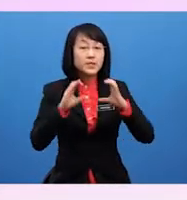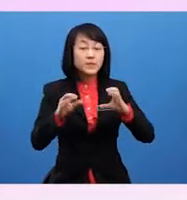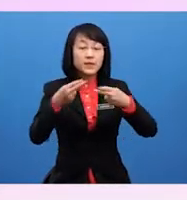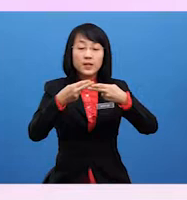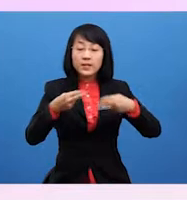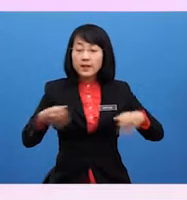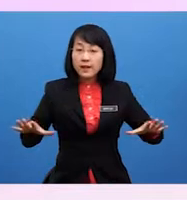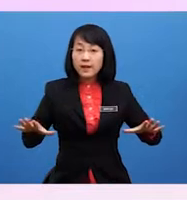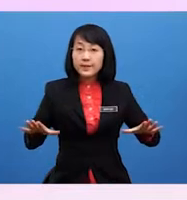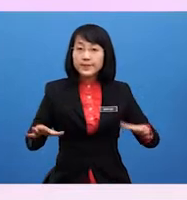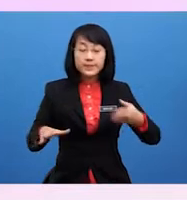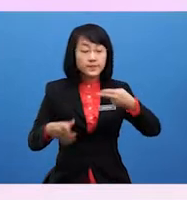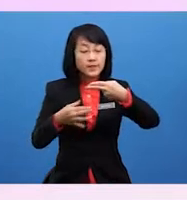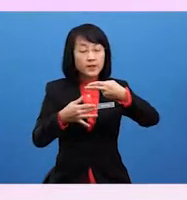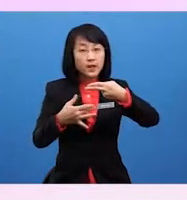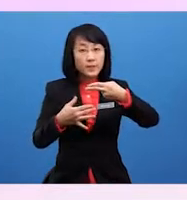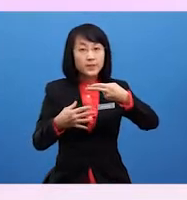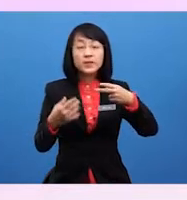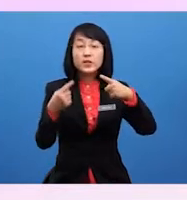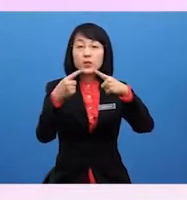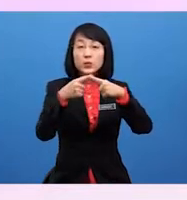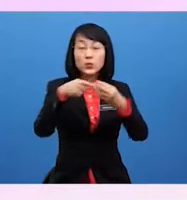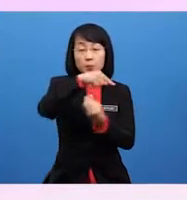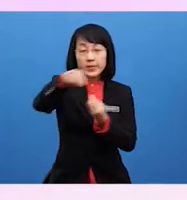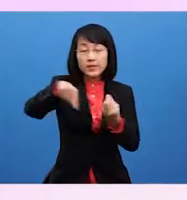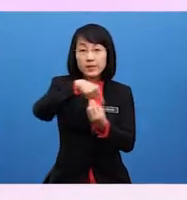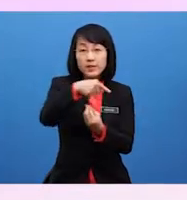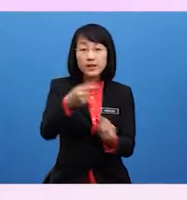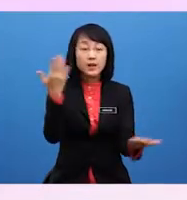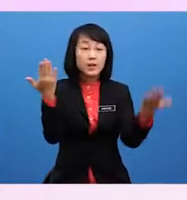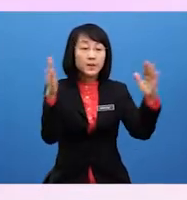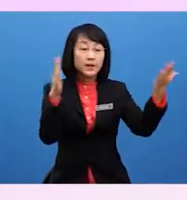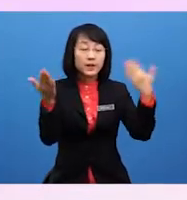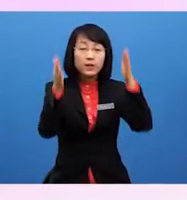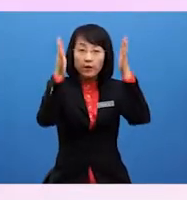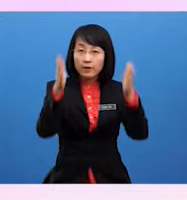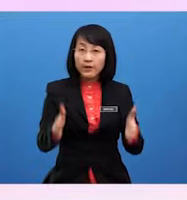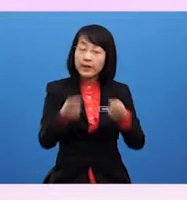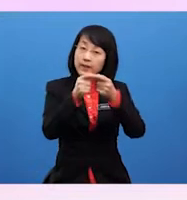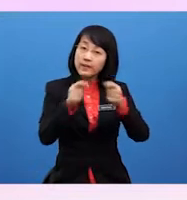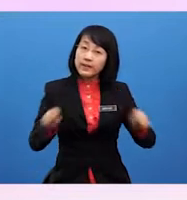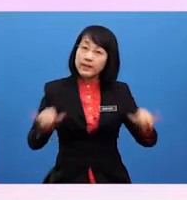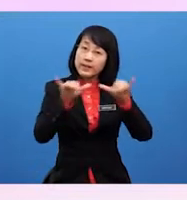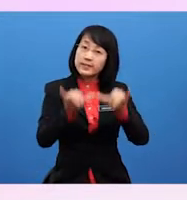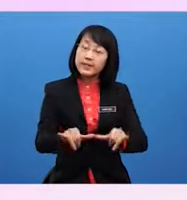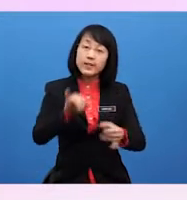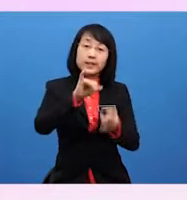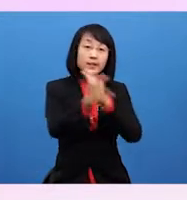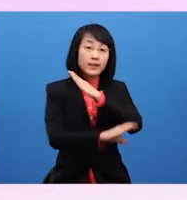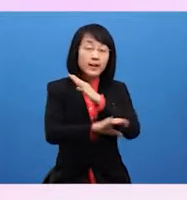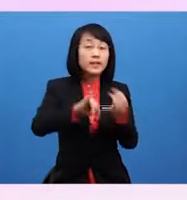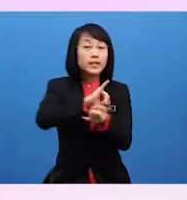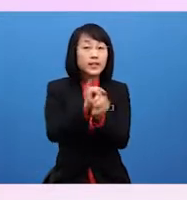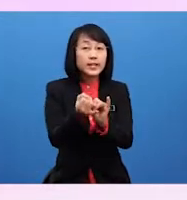kehilangan haba ke persekitaran berbanding dengan individu yang tinggal di negara beriklim panas.